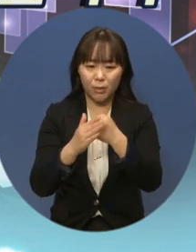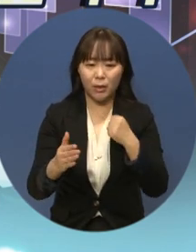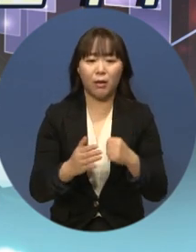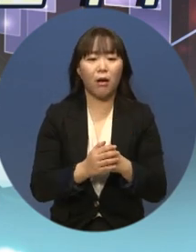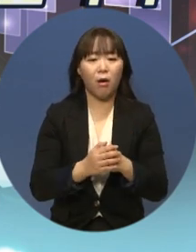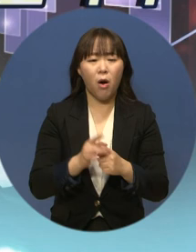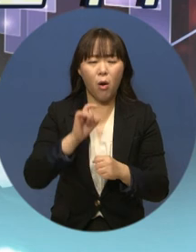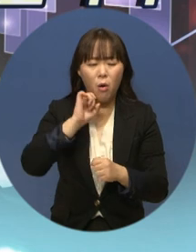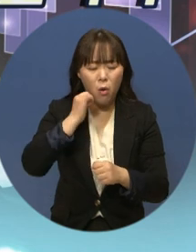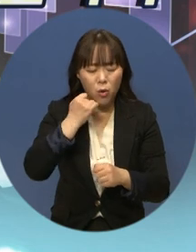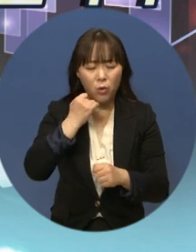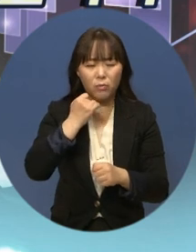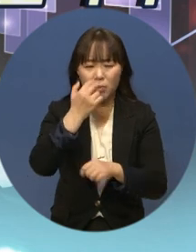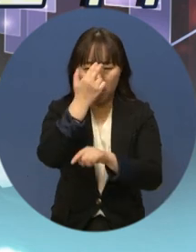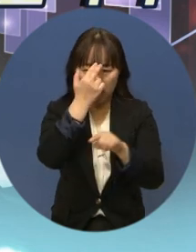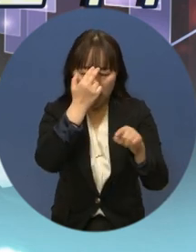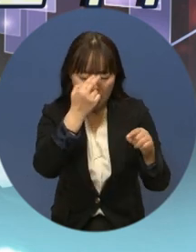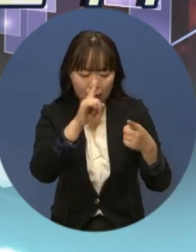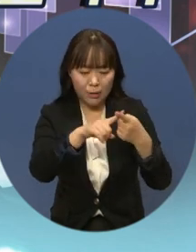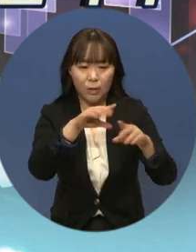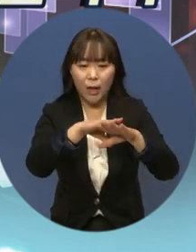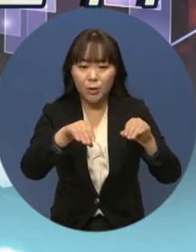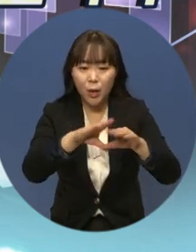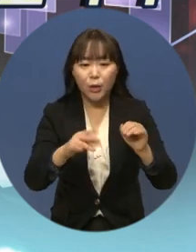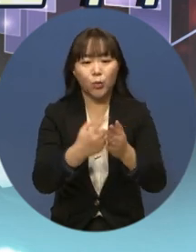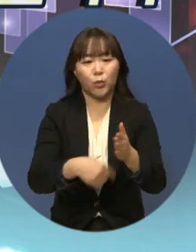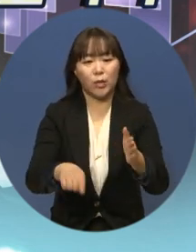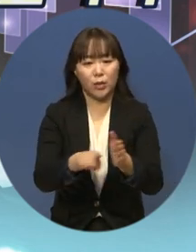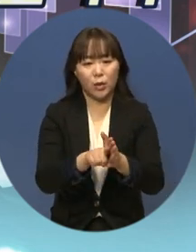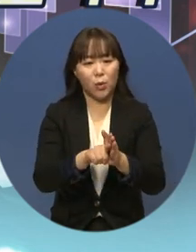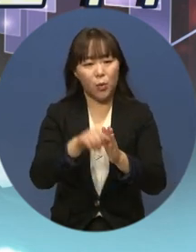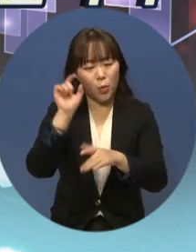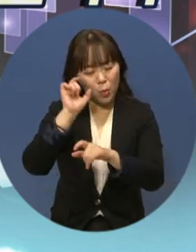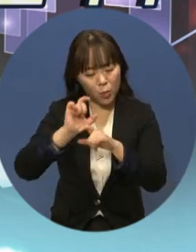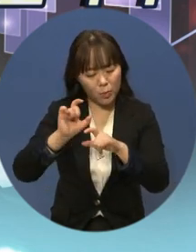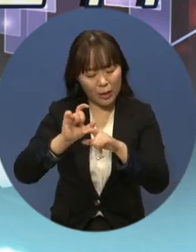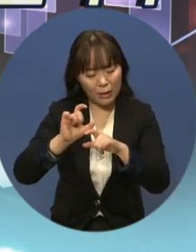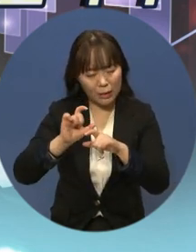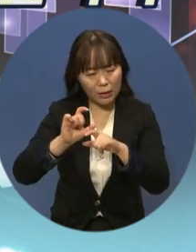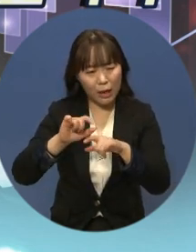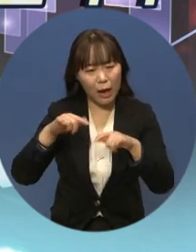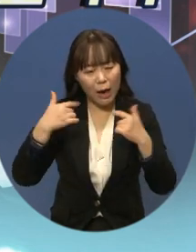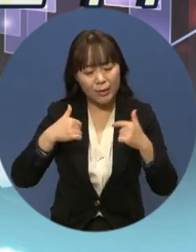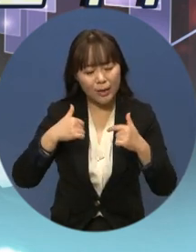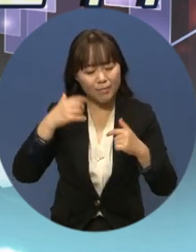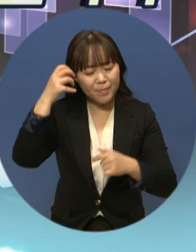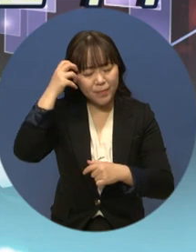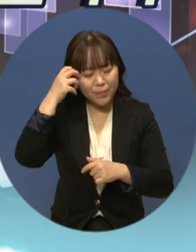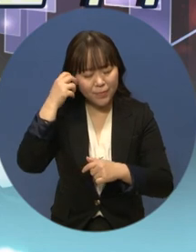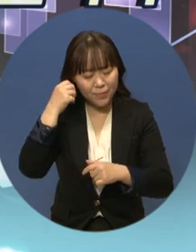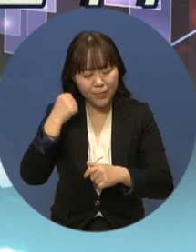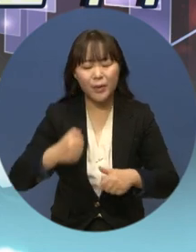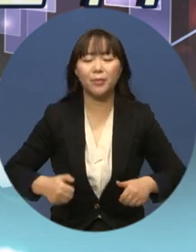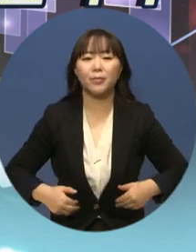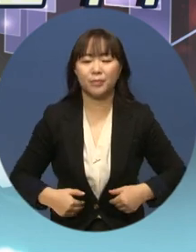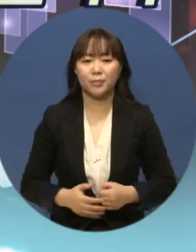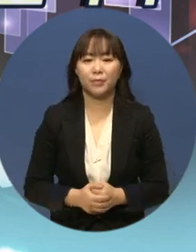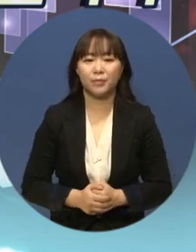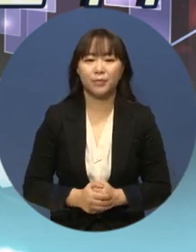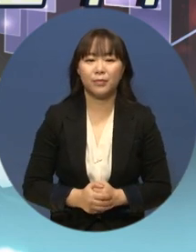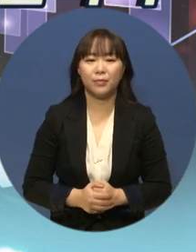그 어려움과 사각지대를 해소하기 위한 고민을 늘 놓치지 말아야